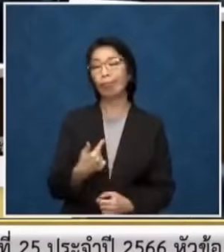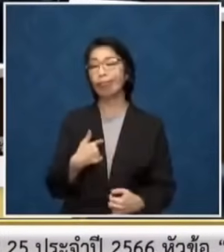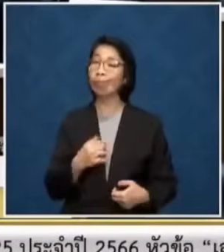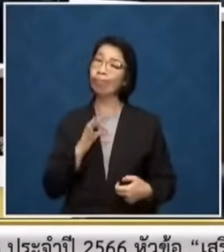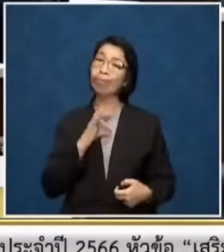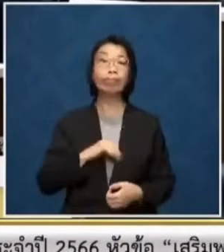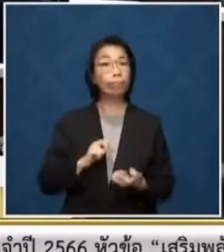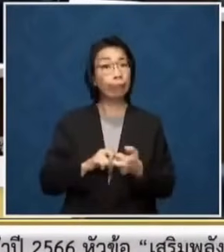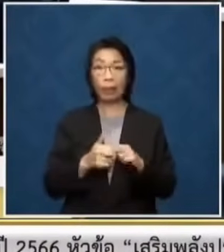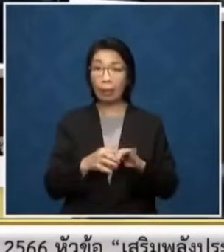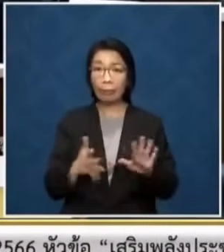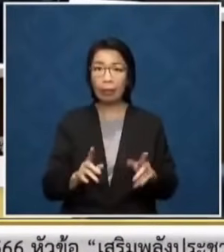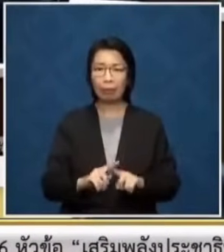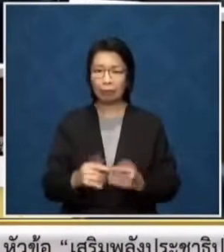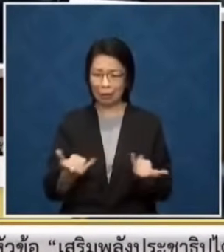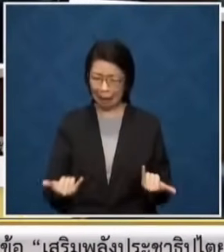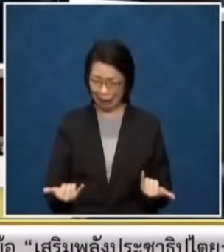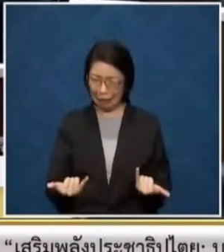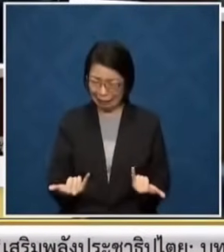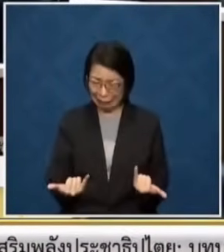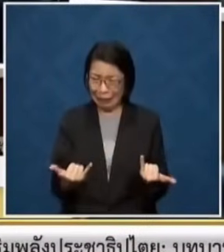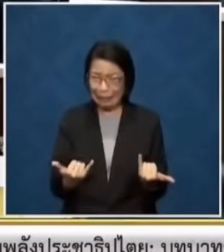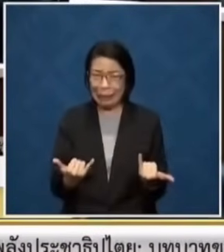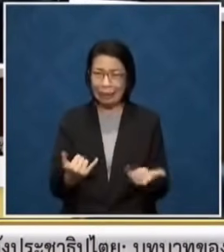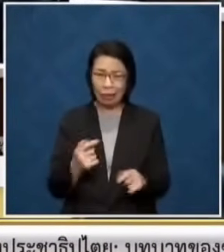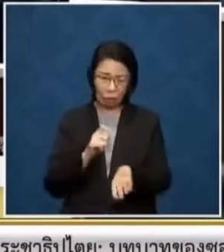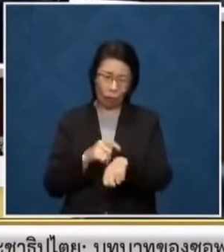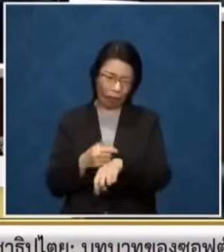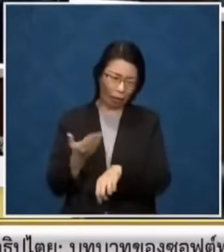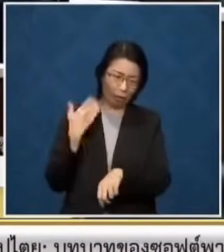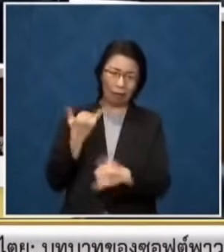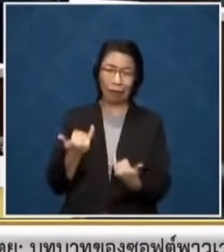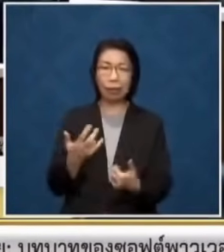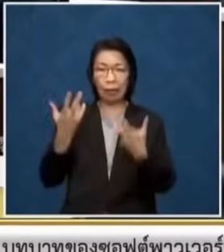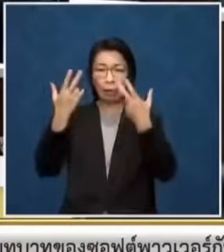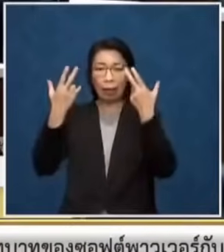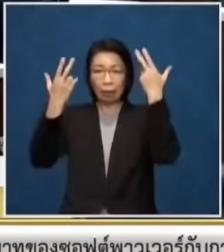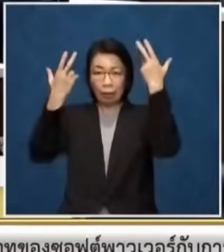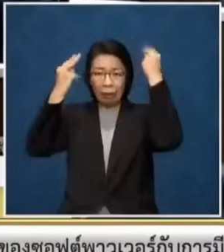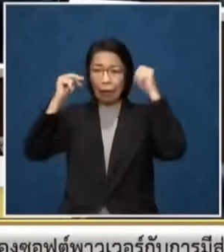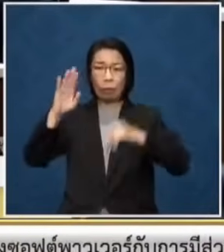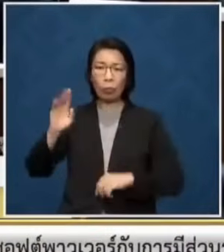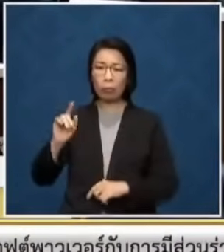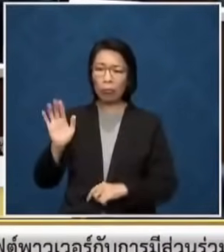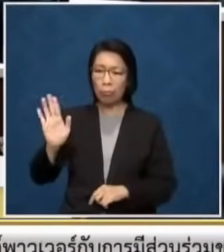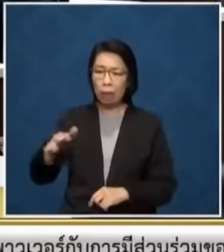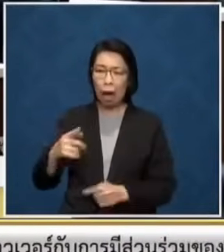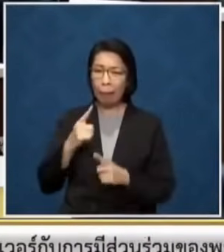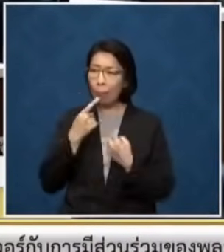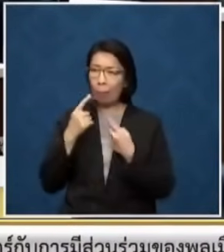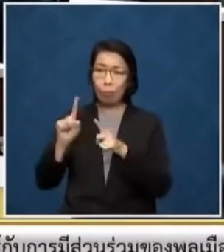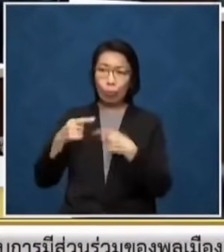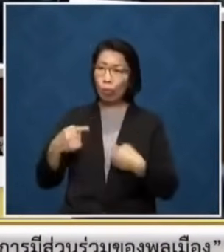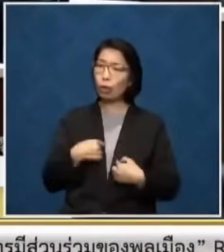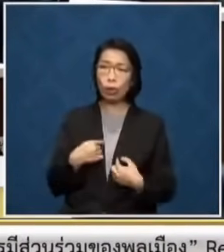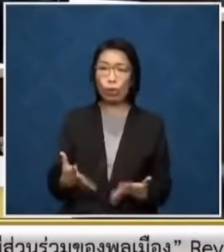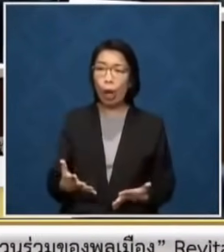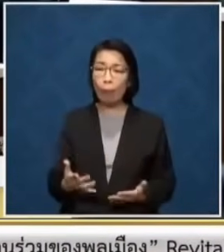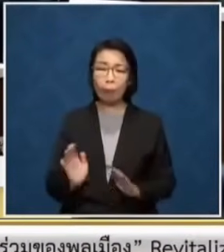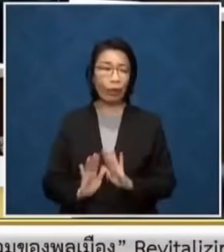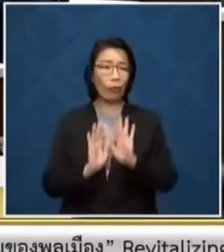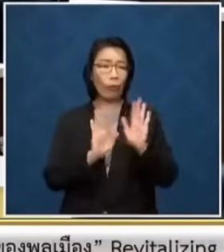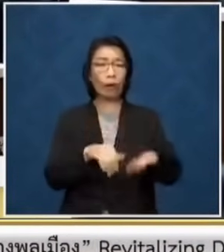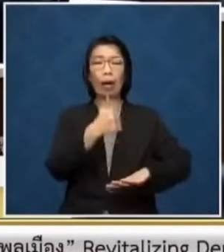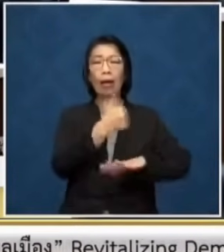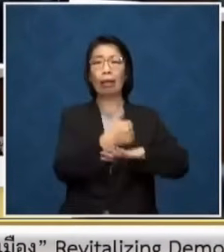อะไรครับปรากฏว่าเมื่อกี้ไม่กี่นาทีมาแจ้งว่าท่านนายกไม่ประสงค์จะตอบผมมอบหมายให้ท่านนายกท่านรัฐมนตรีกระ